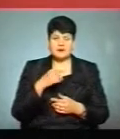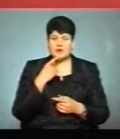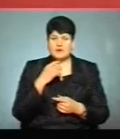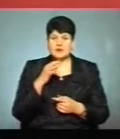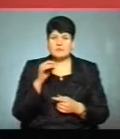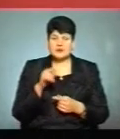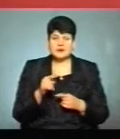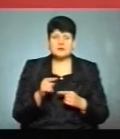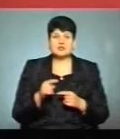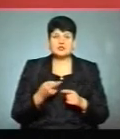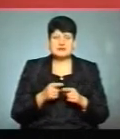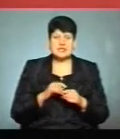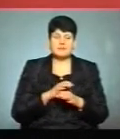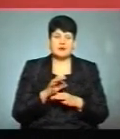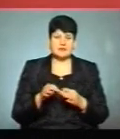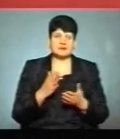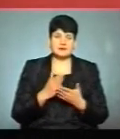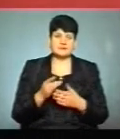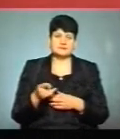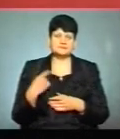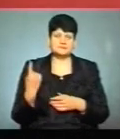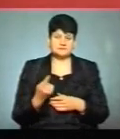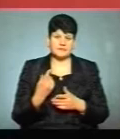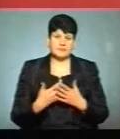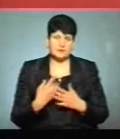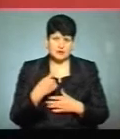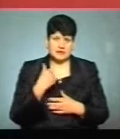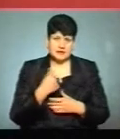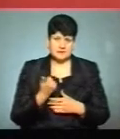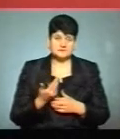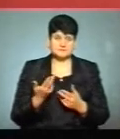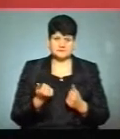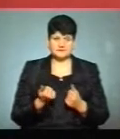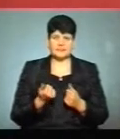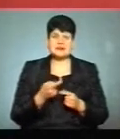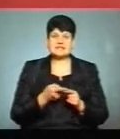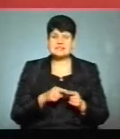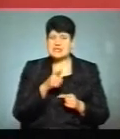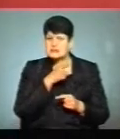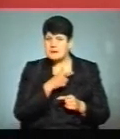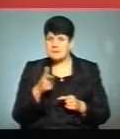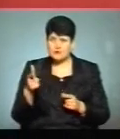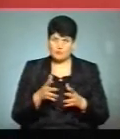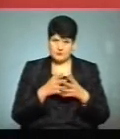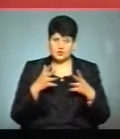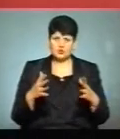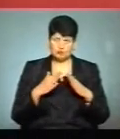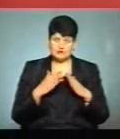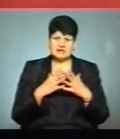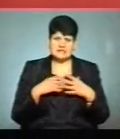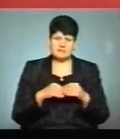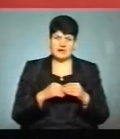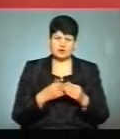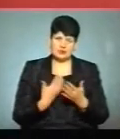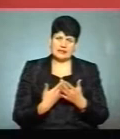цей пілотний проєкт діє в Тернопільській області близько року. Так. Чи за цей період побільшало будинків сімейного типу